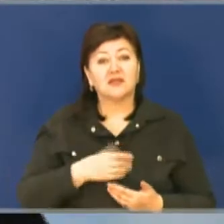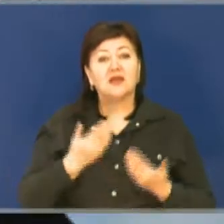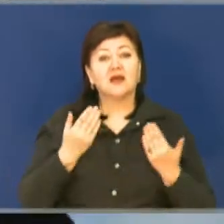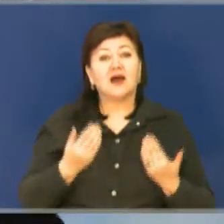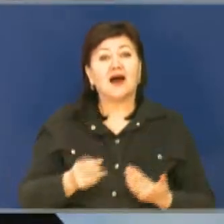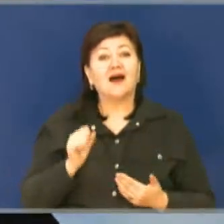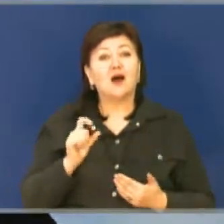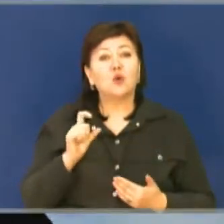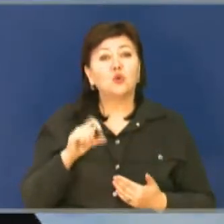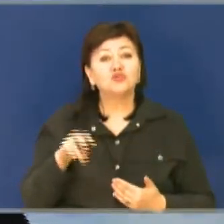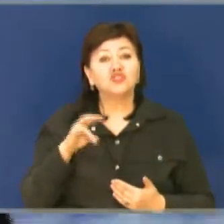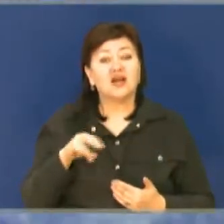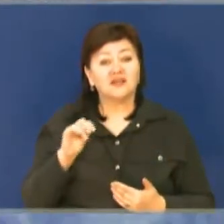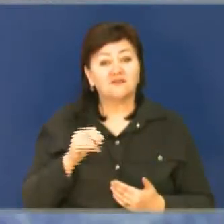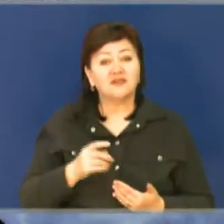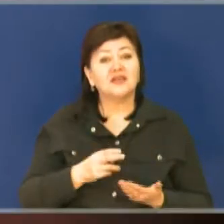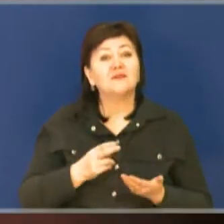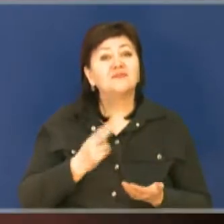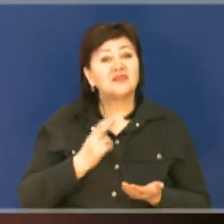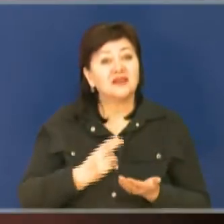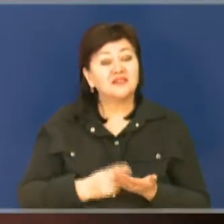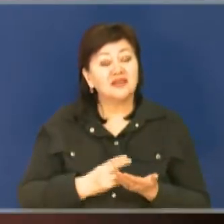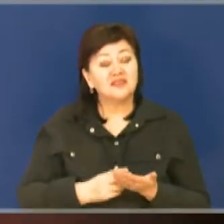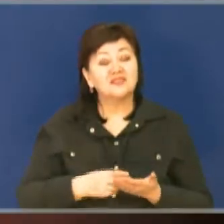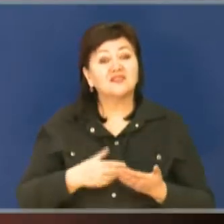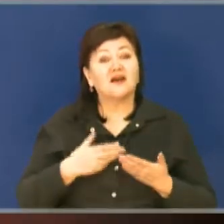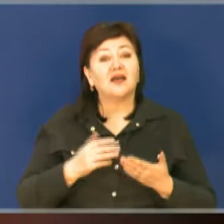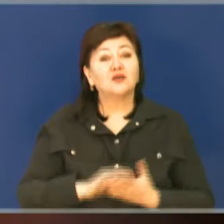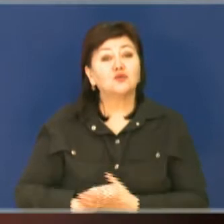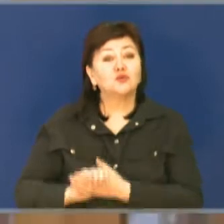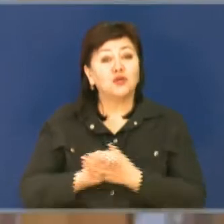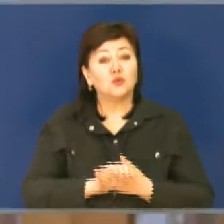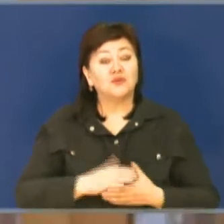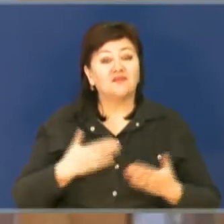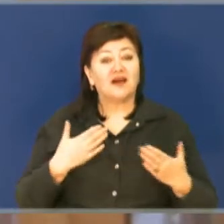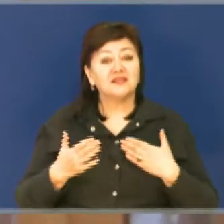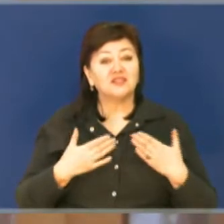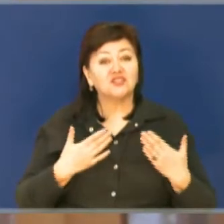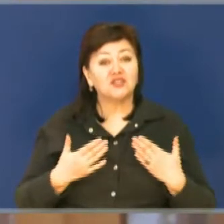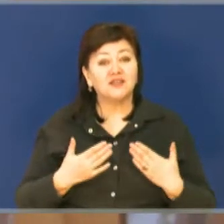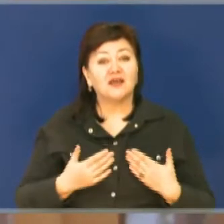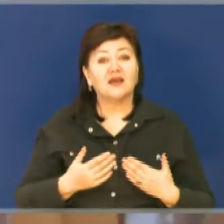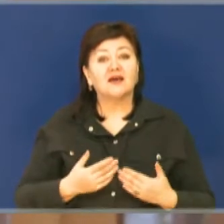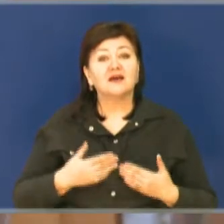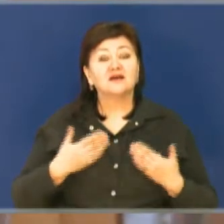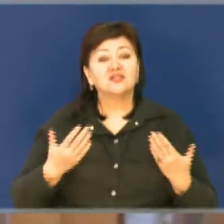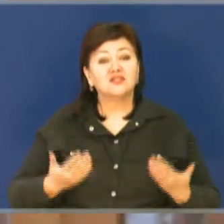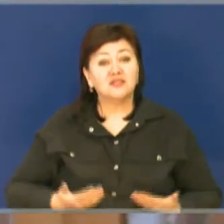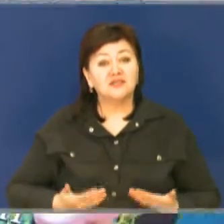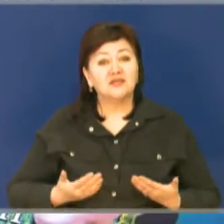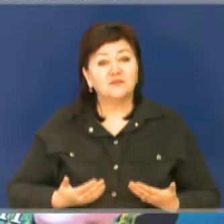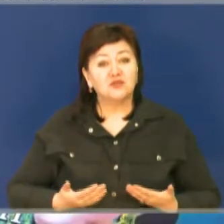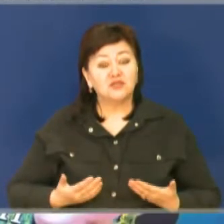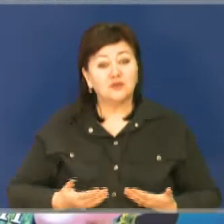работы активиста-общественников, участие в очередных и внеочередных сессиях Ассамблеи. По словам Габдулхака Габдуловича, он с большой